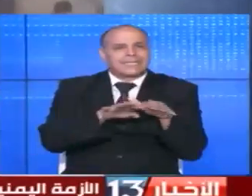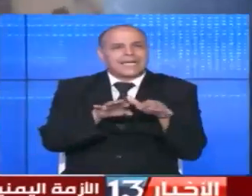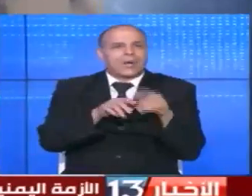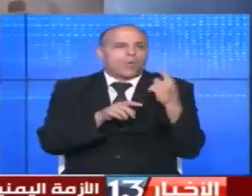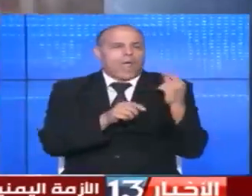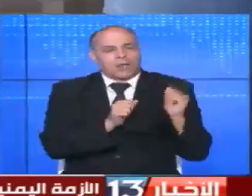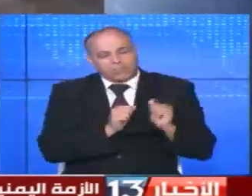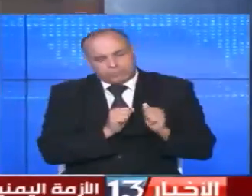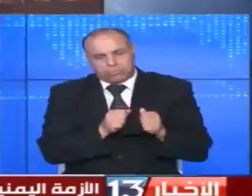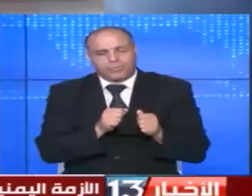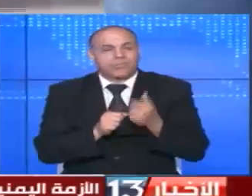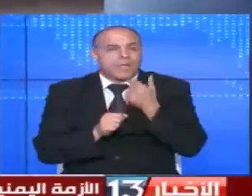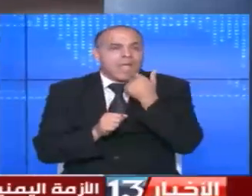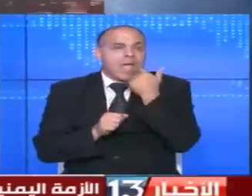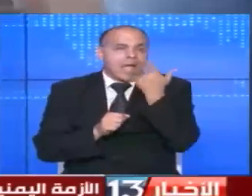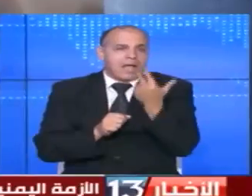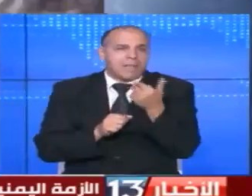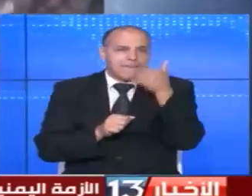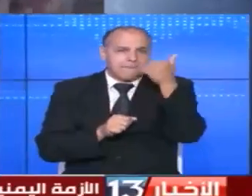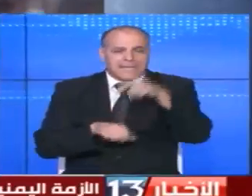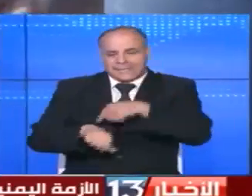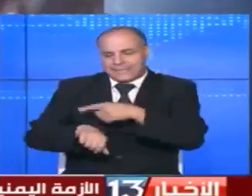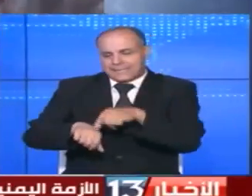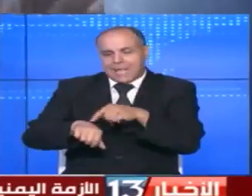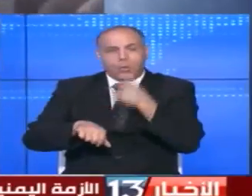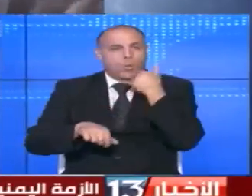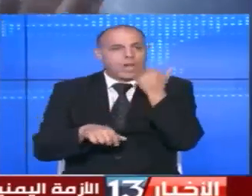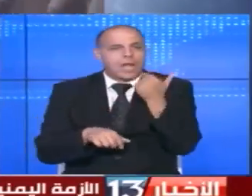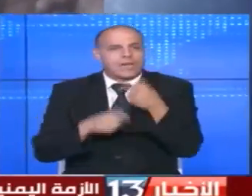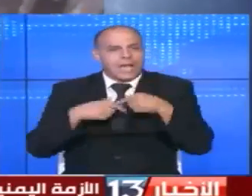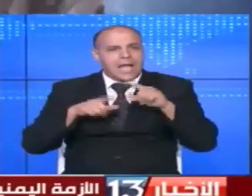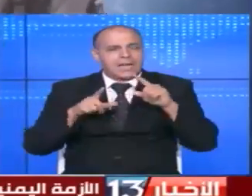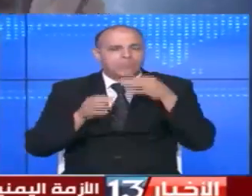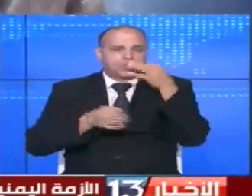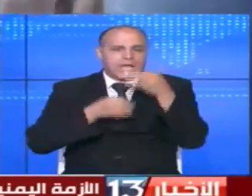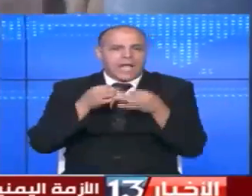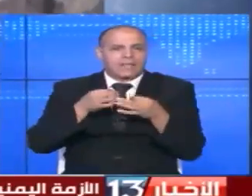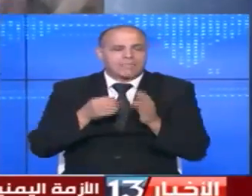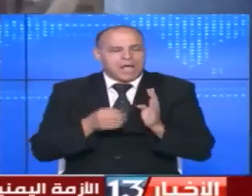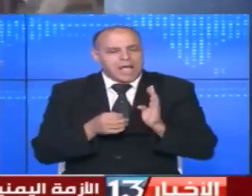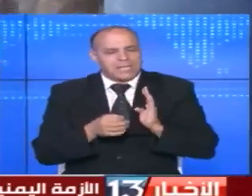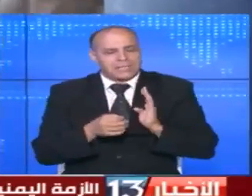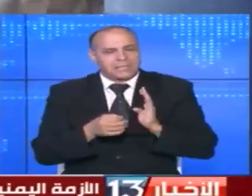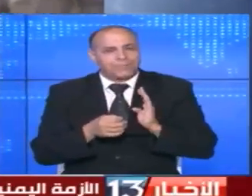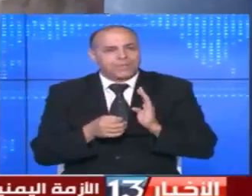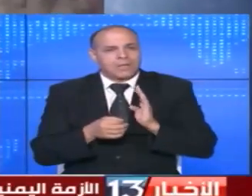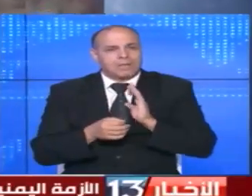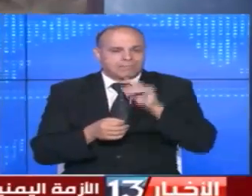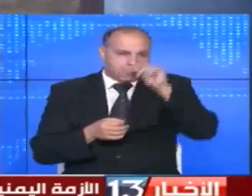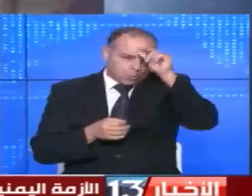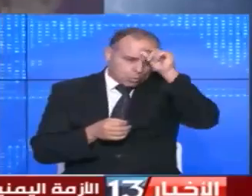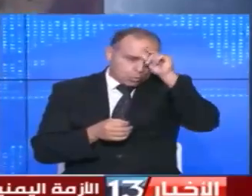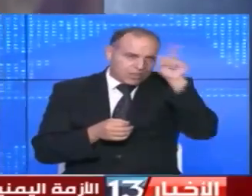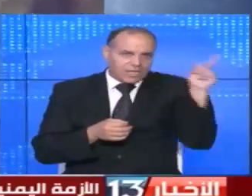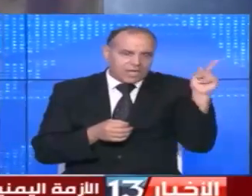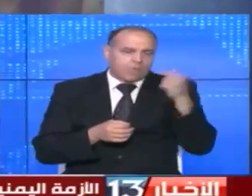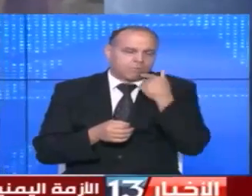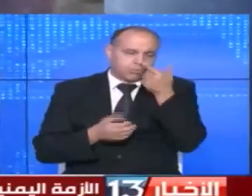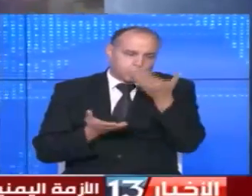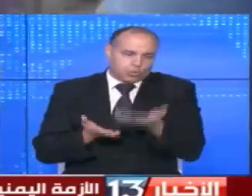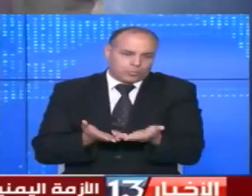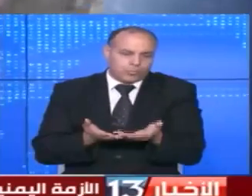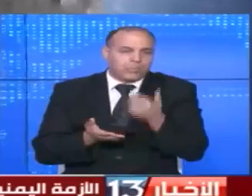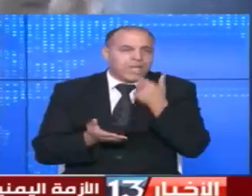واحد ياتي ذلك بعد ساعات قليله من اعلان المتحدث باسم القوات المسلحه التابعه للحوثيين اليوم